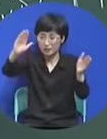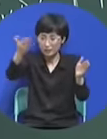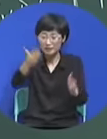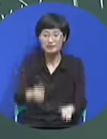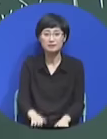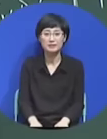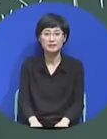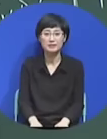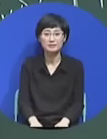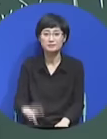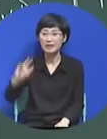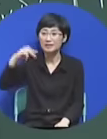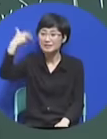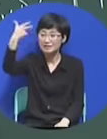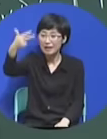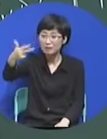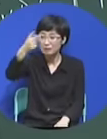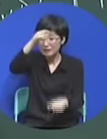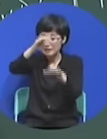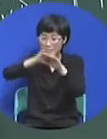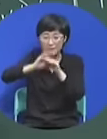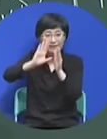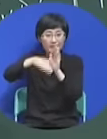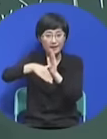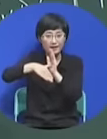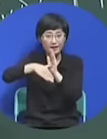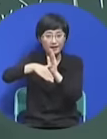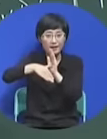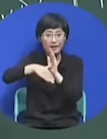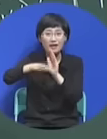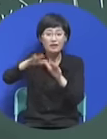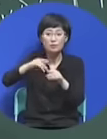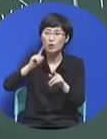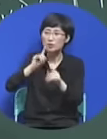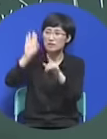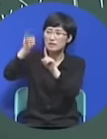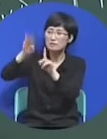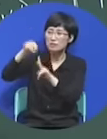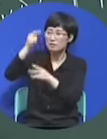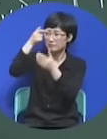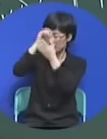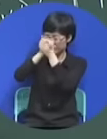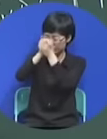当你们持定神的话语的时候，神的工作才会开始。 다음 주에 예배드리러 올 때는 증인으로 오시기 바랍니다.